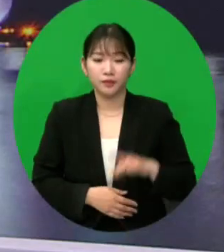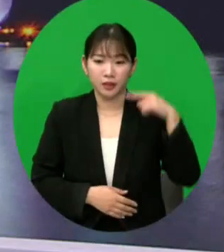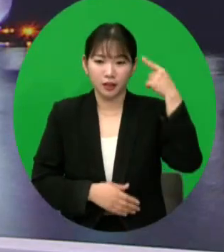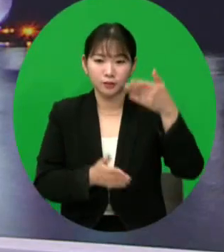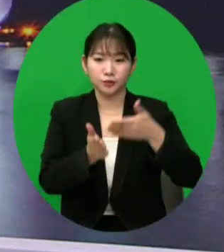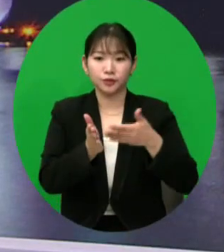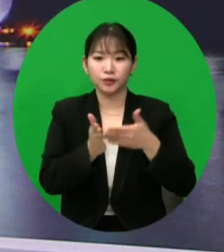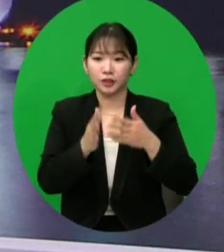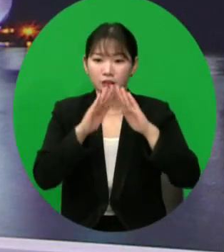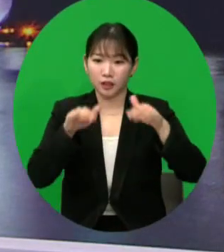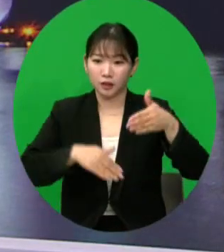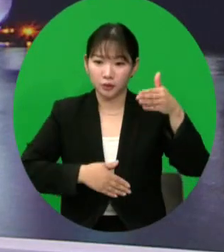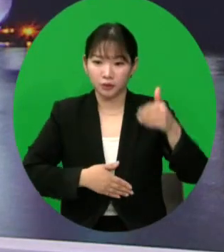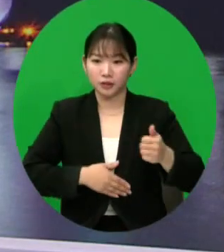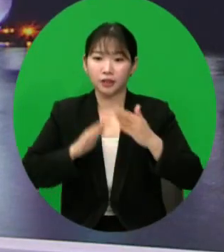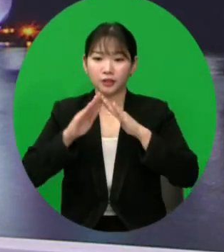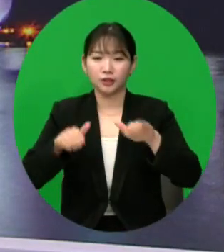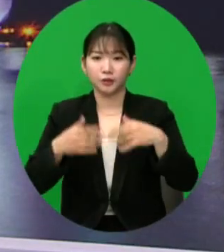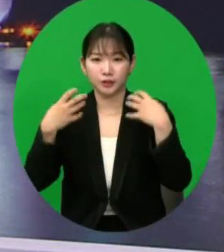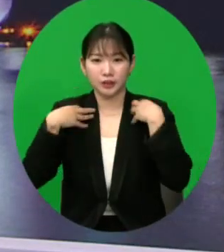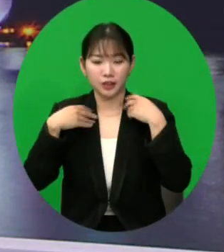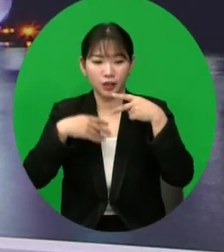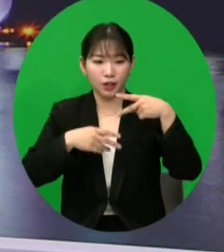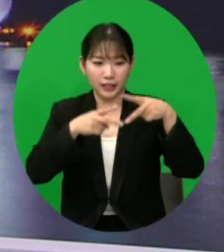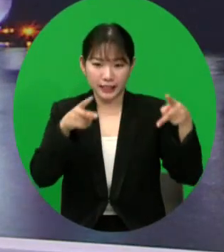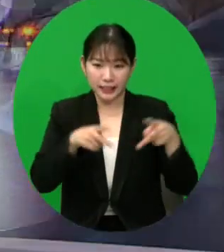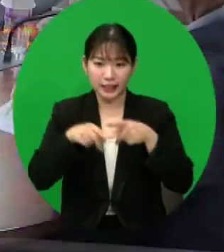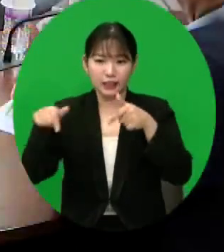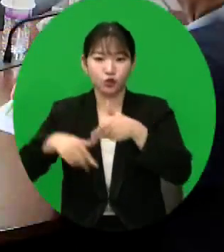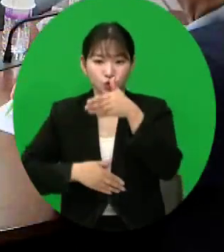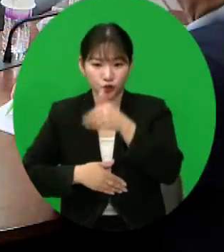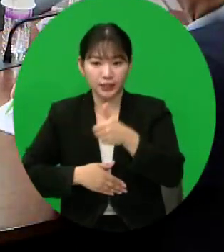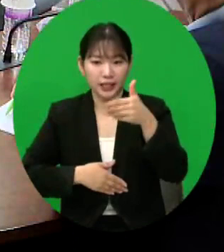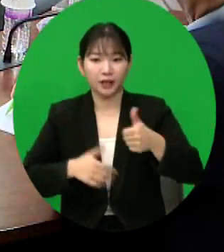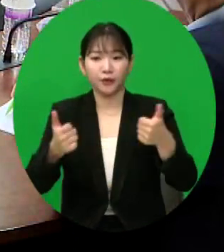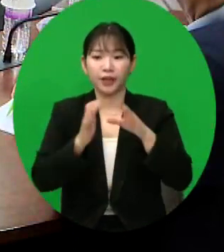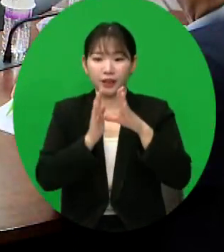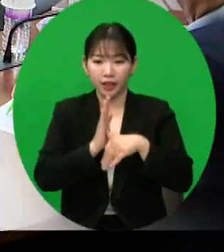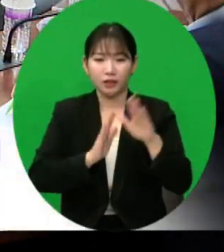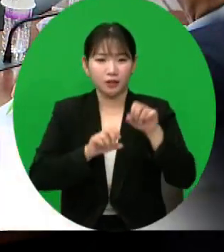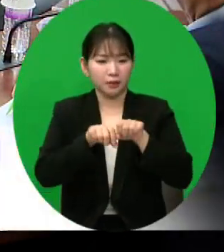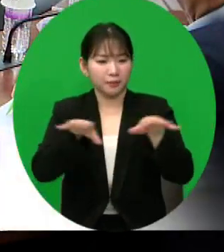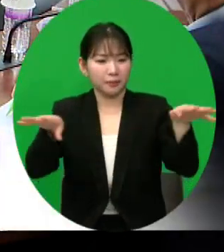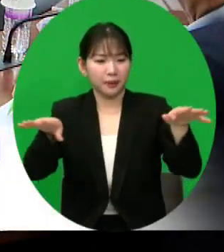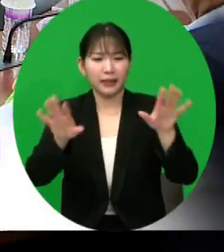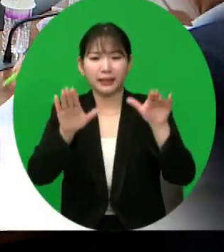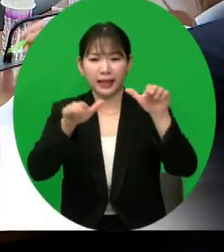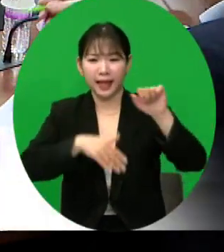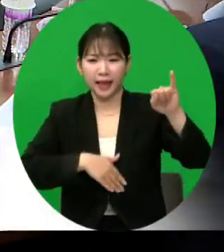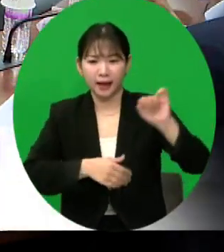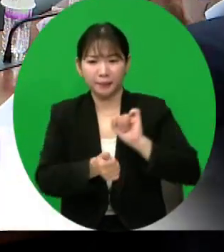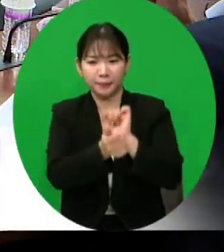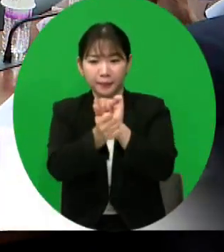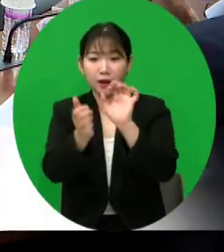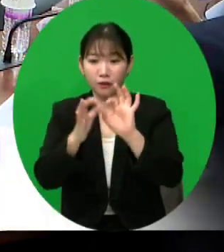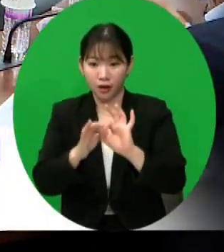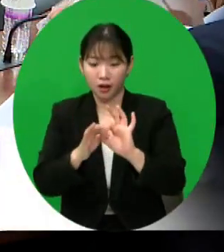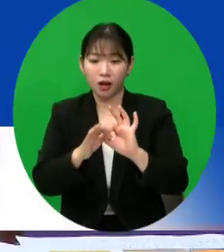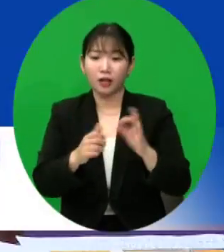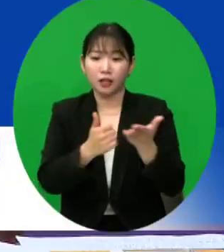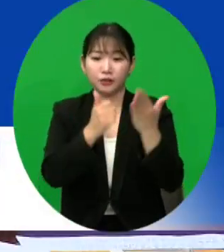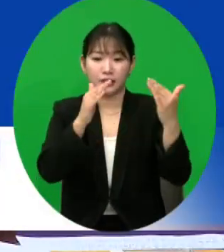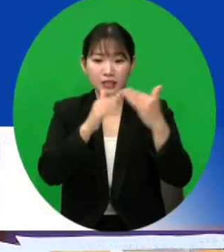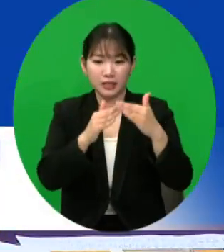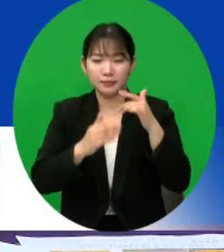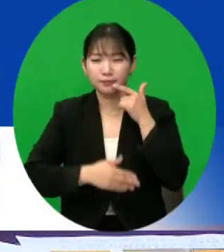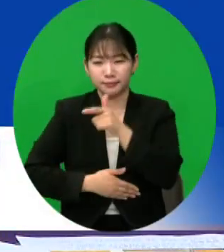다음 뉴스입니다. 김영록 지사가 전남도청 실국장 회의에서 최근 확산되는 고병원성 AI와 관련해 농가 단위